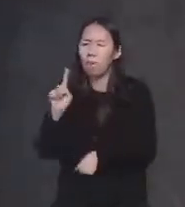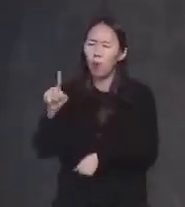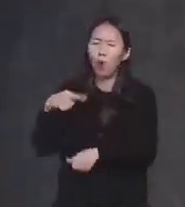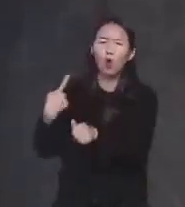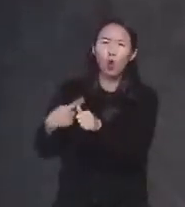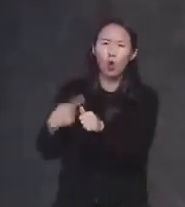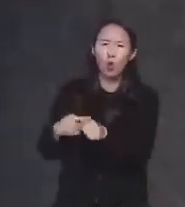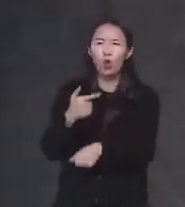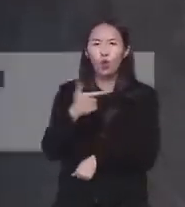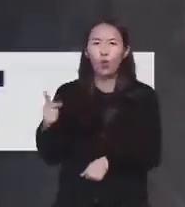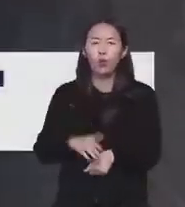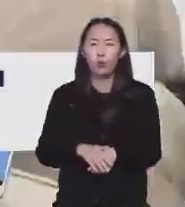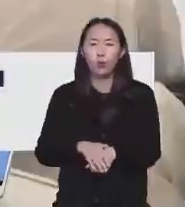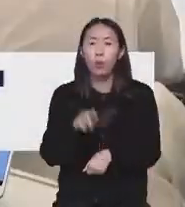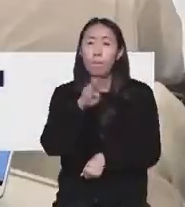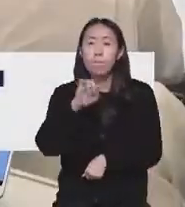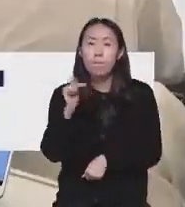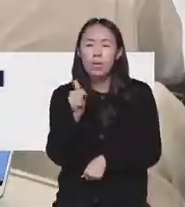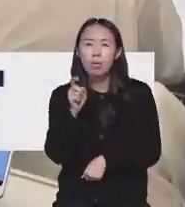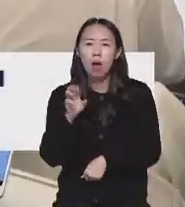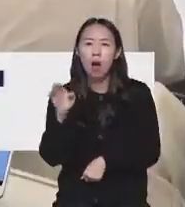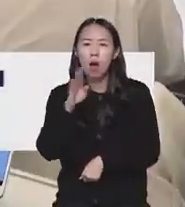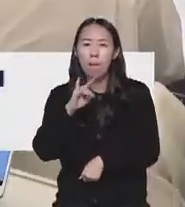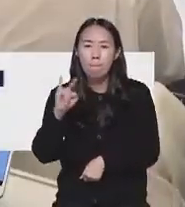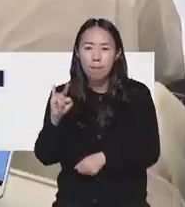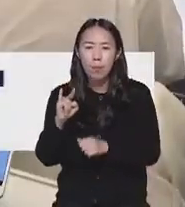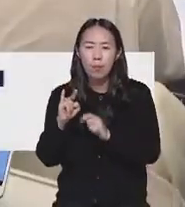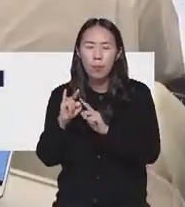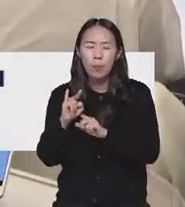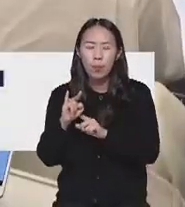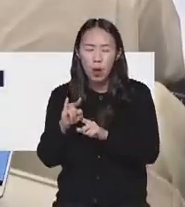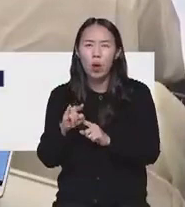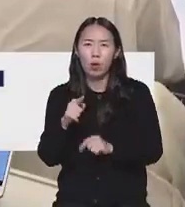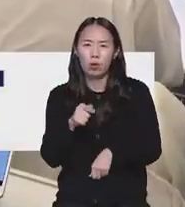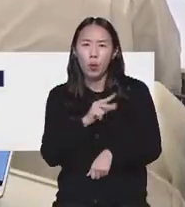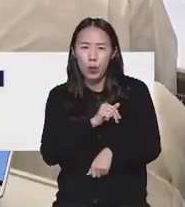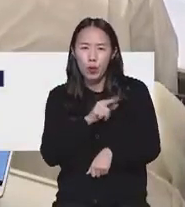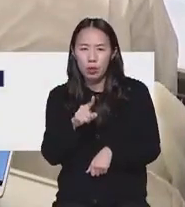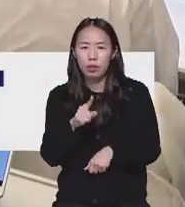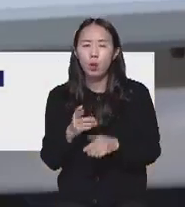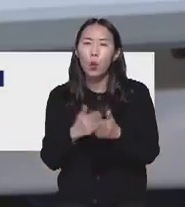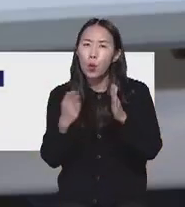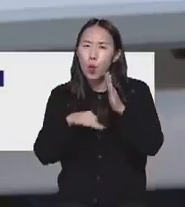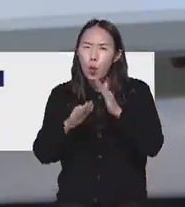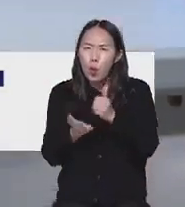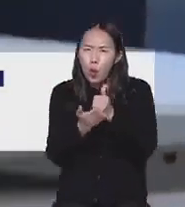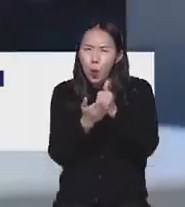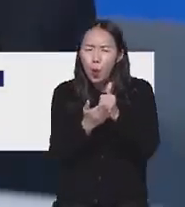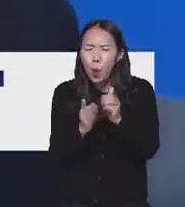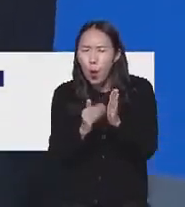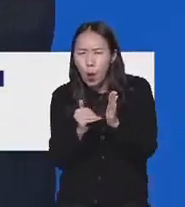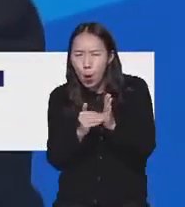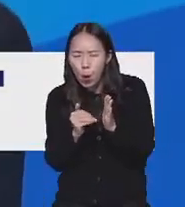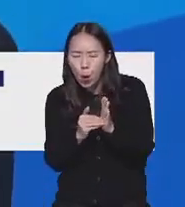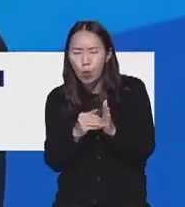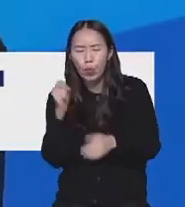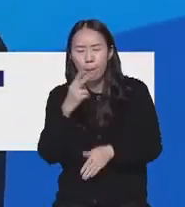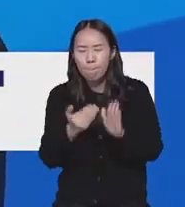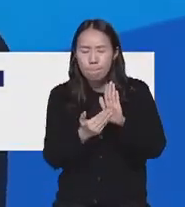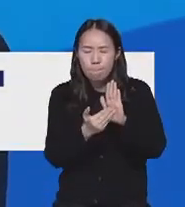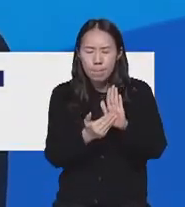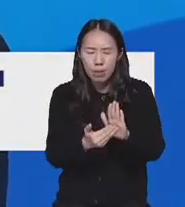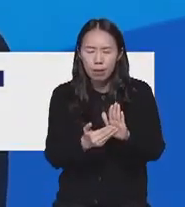여기에 임혁백 민주당 공천관리위원장이 밀실공천 논란에 대해 재발 방지를 약속했다는 보도까지